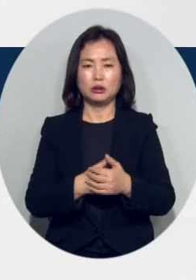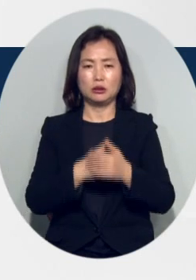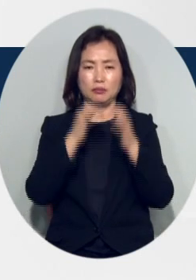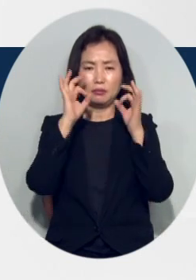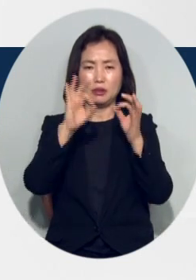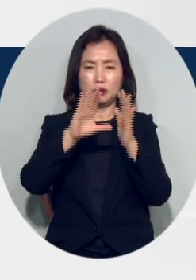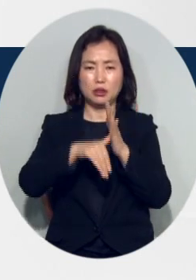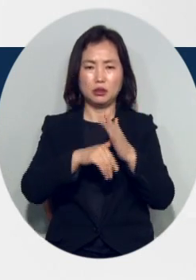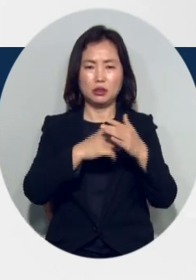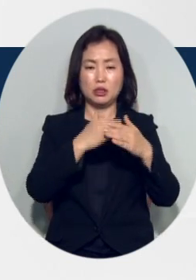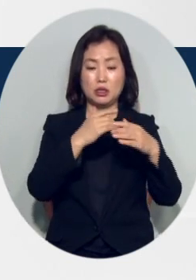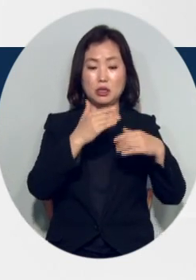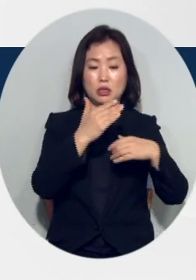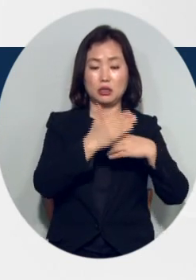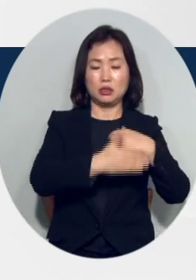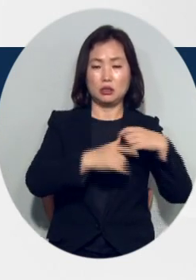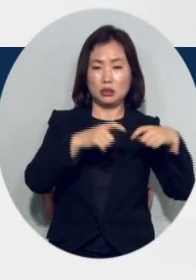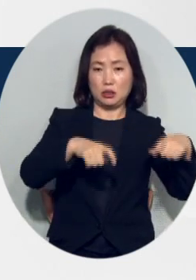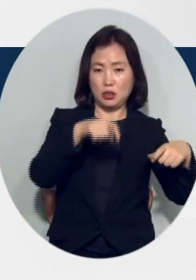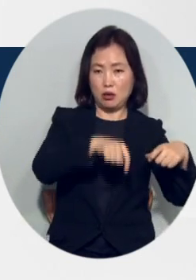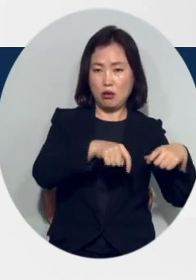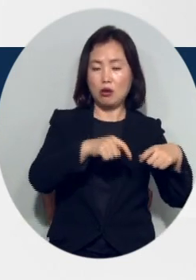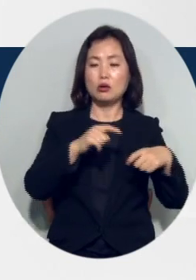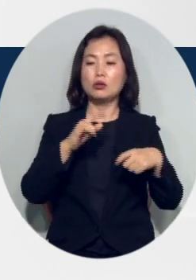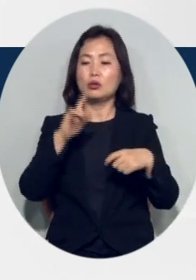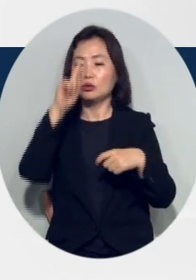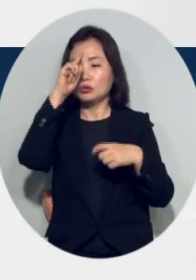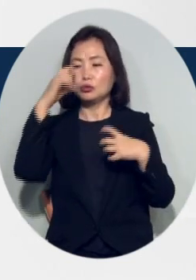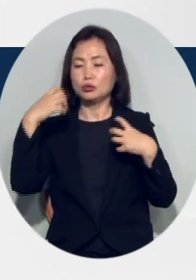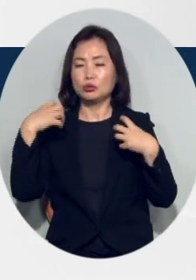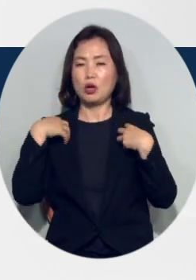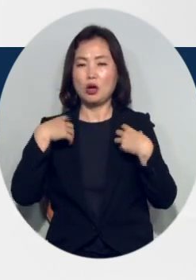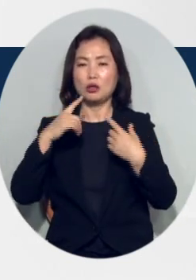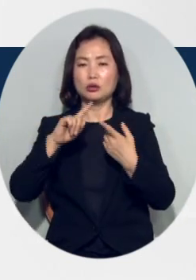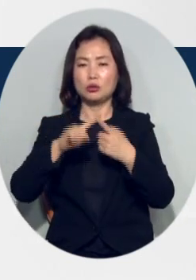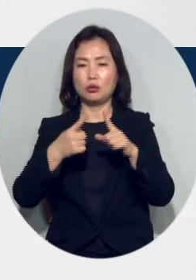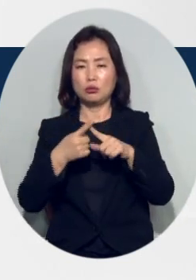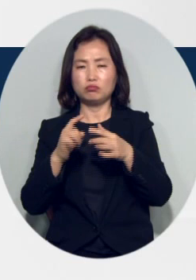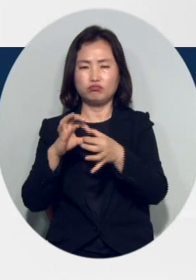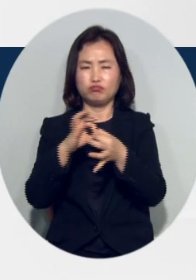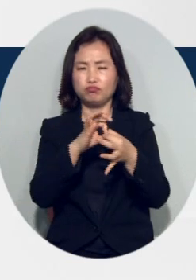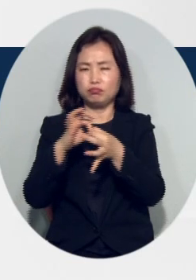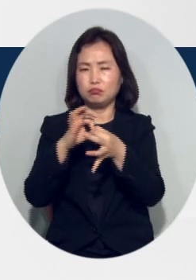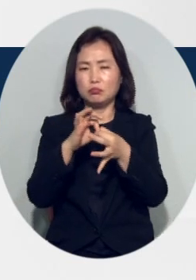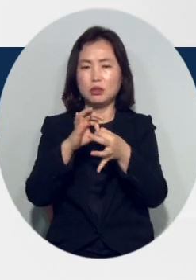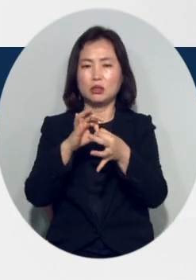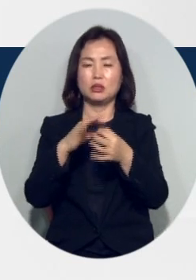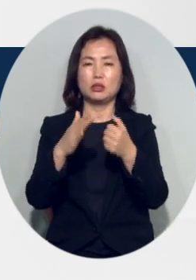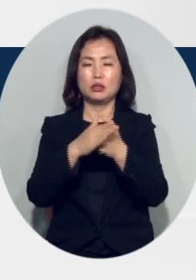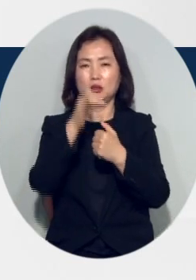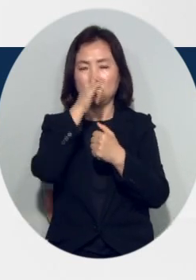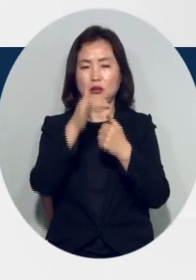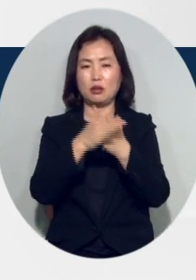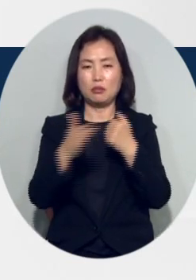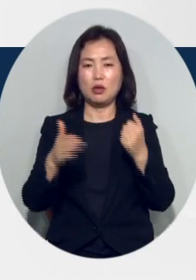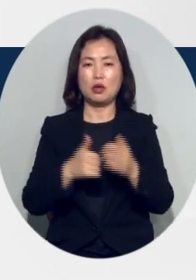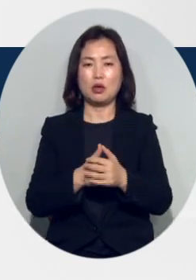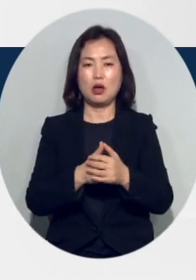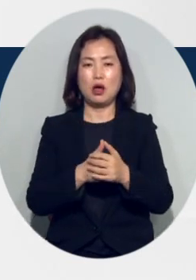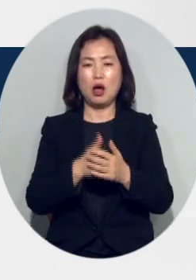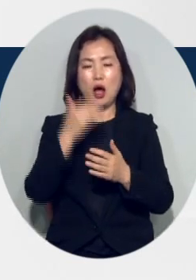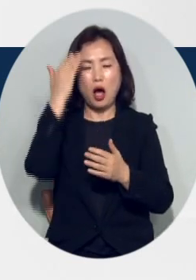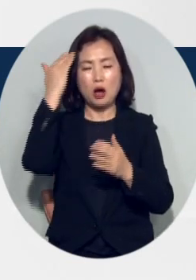장치를 봤을 때는 이게 지역과 중앙이 일사불란하게 유기적으로 돌아가는